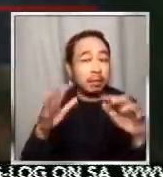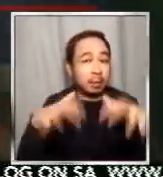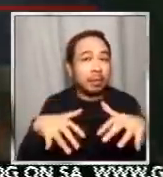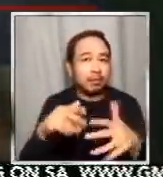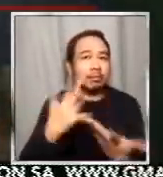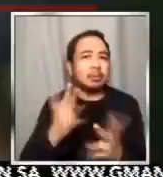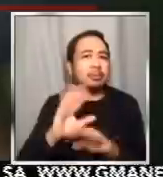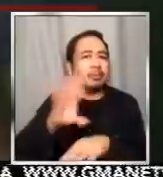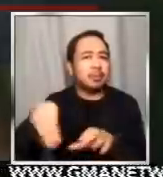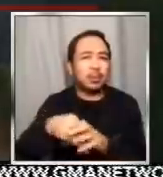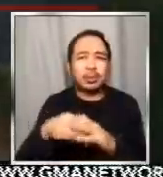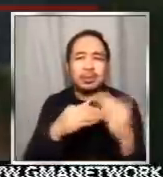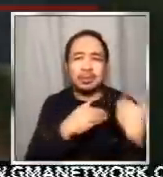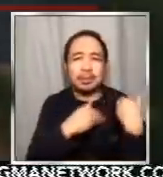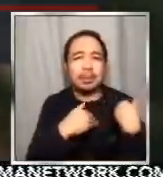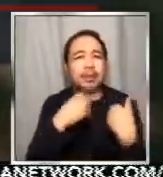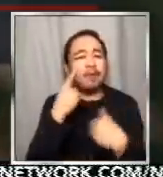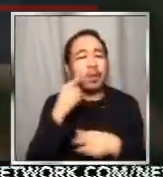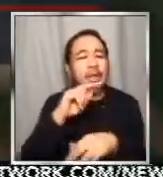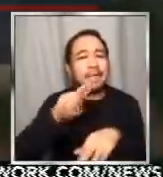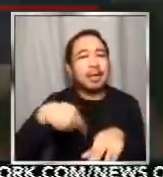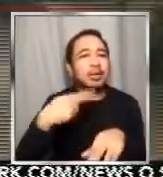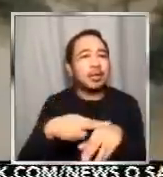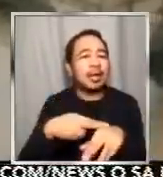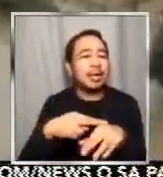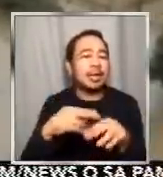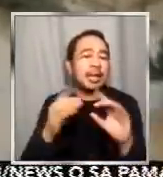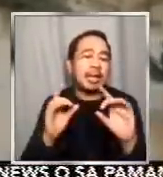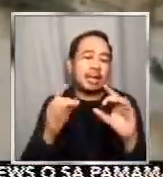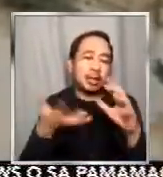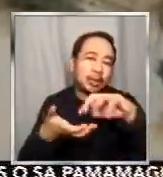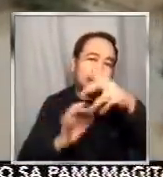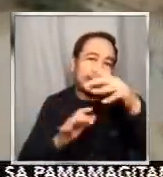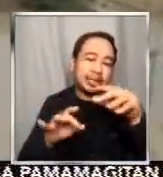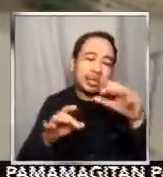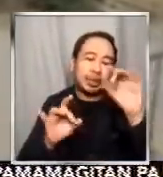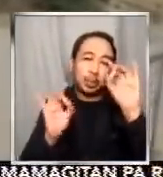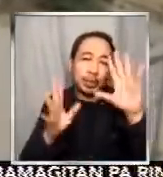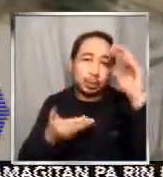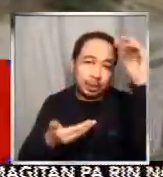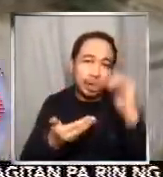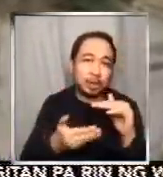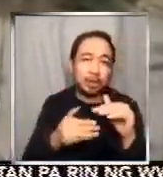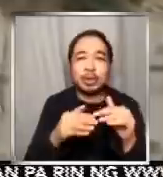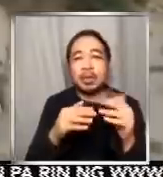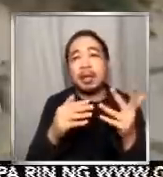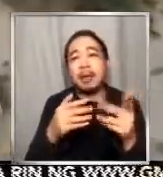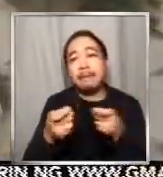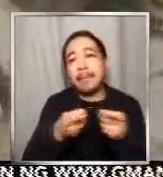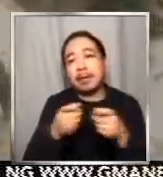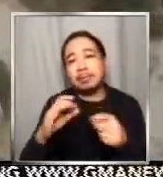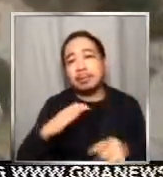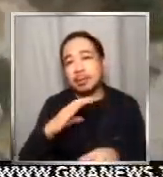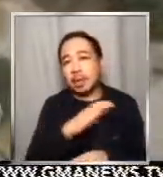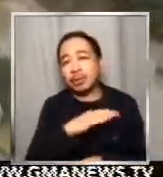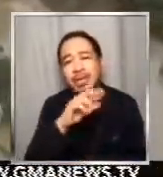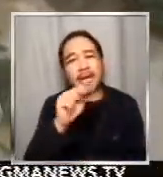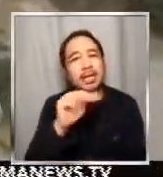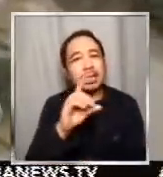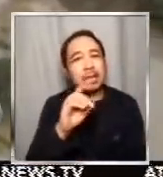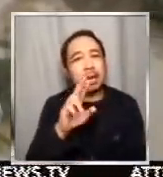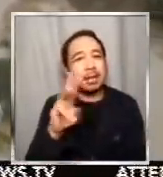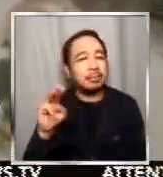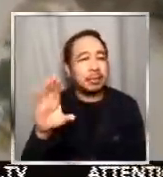Risk Reduction and Management Council o NDRRMC. Sabi ni Roque, kung task force mas mabilis ang magiging pagtugon dahil si